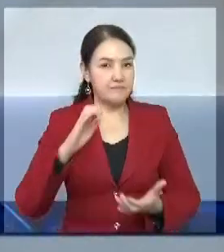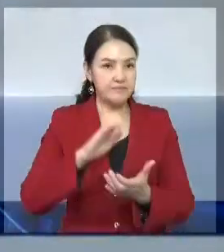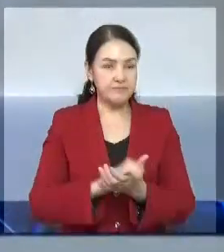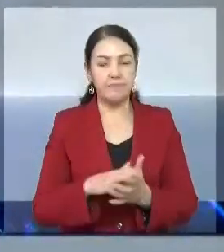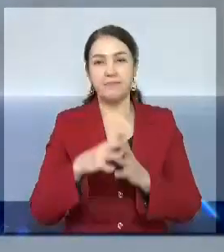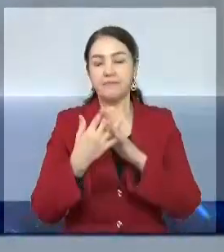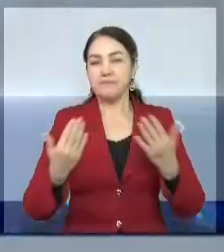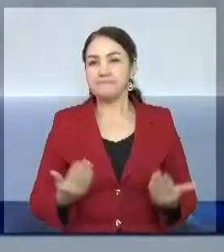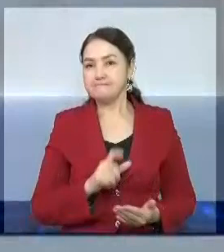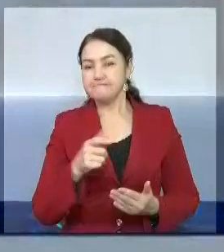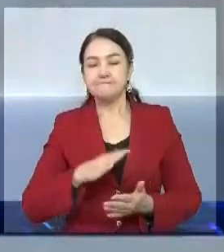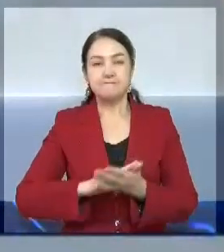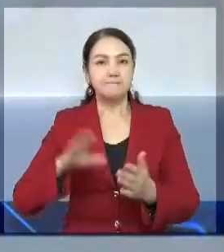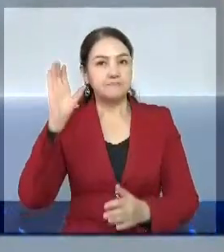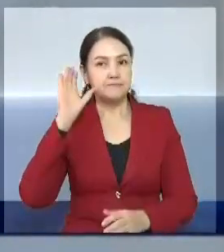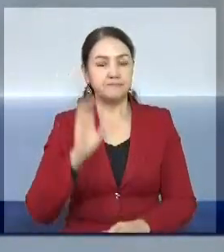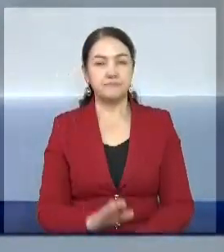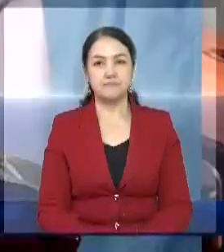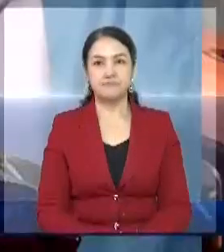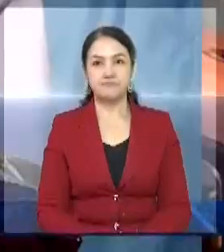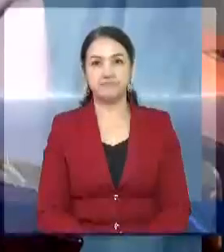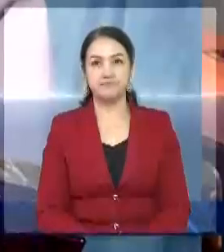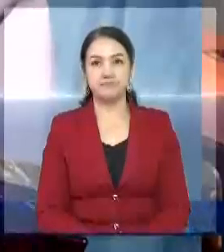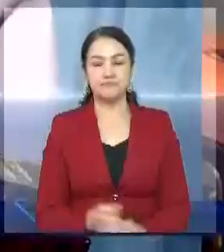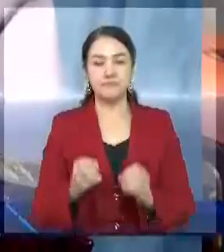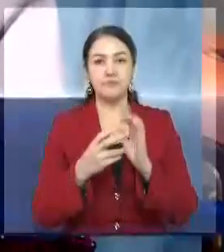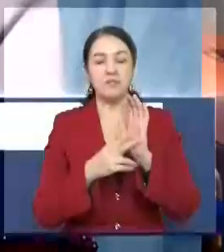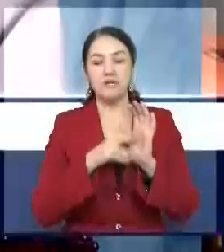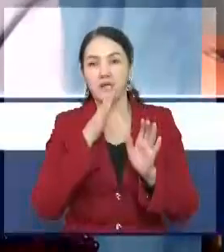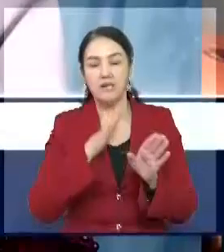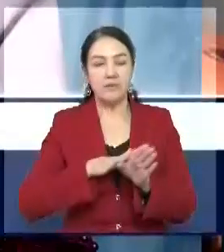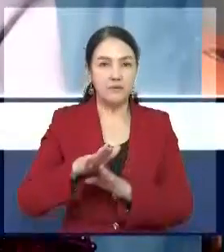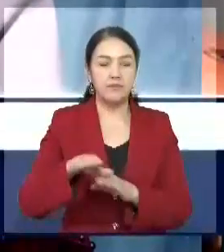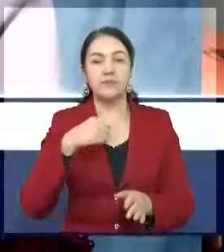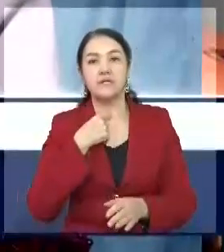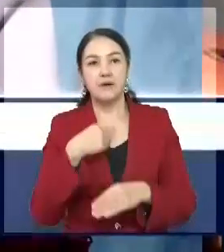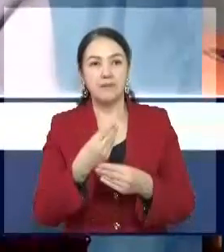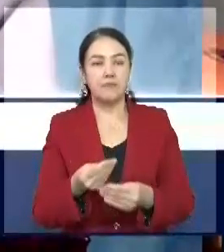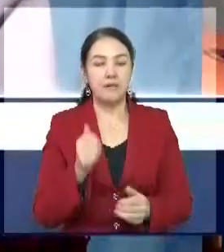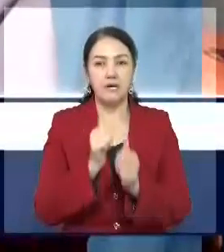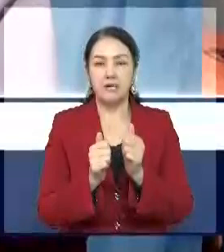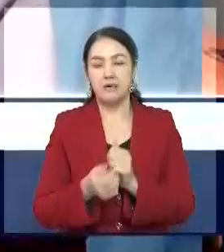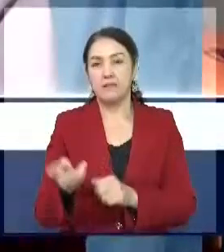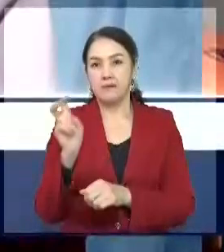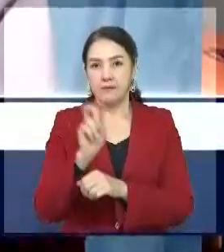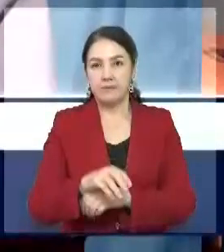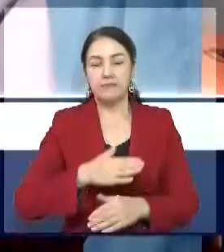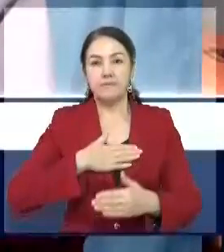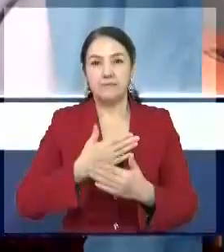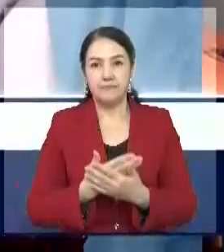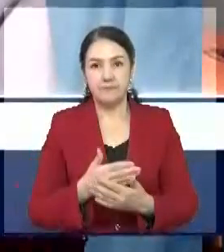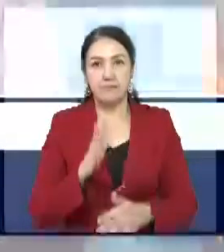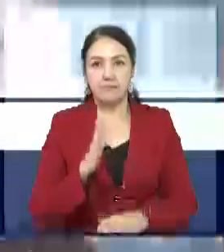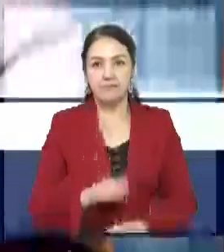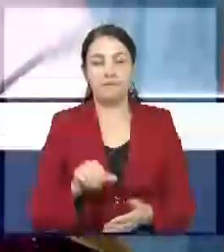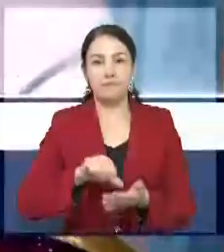ауыл тұрғындарының өтінішін де тыңдадық. 18-ге толған күннен бастап енді осы дауыс беріп, барлық сайлауда атсасып